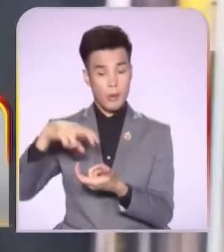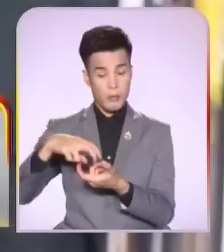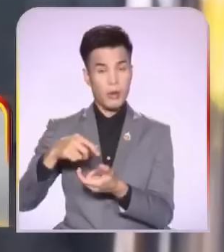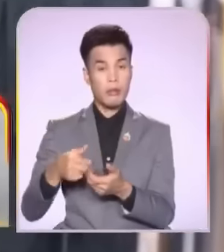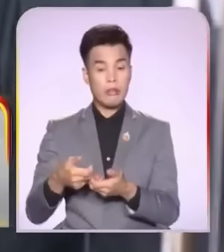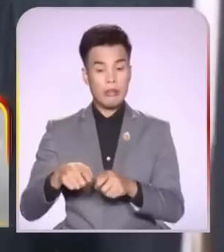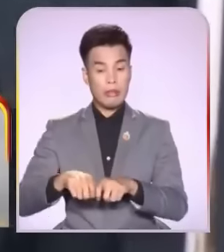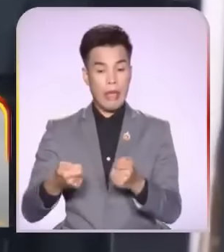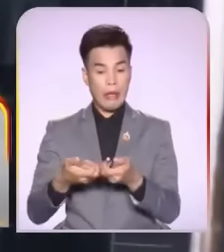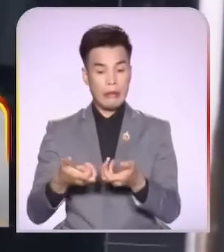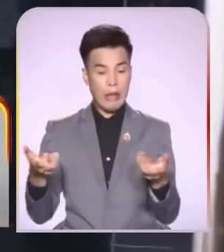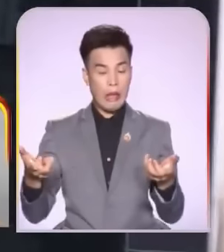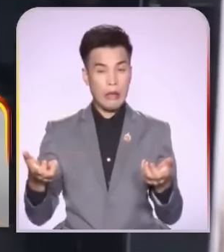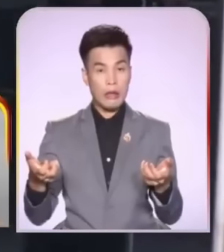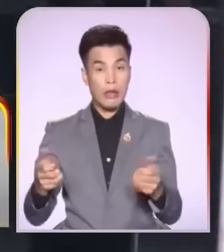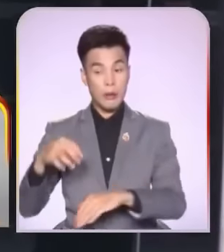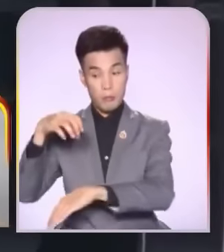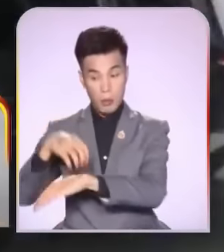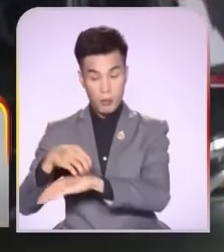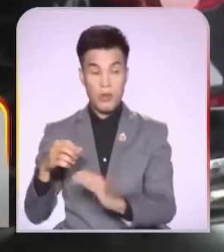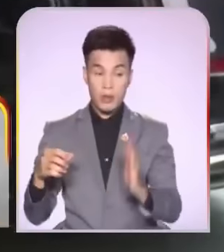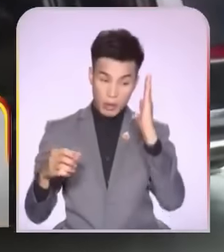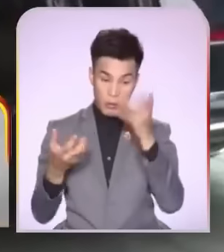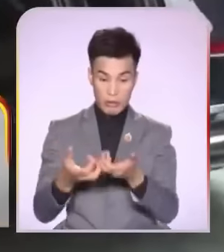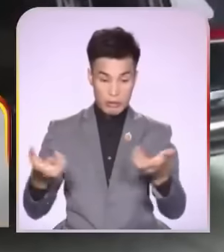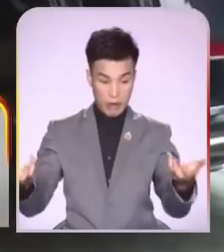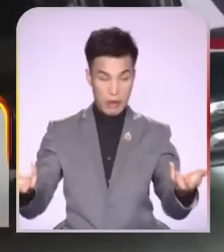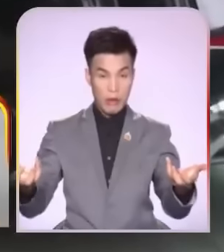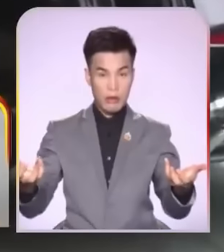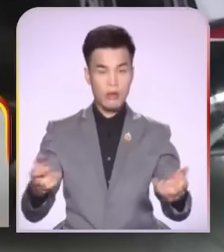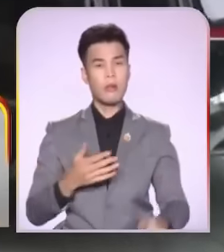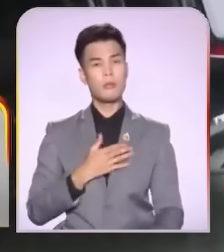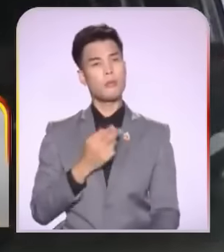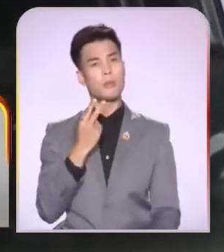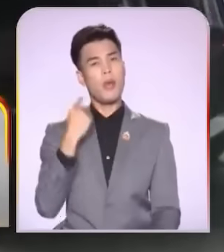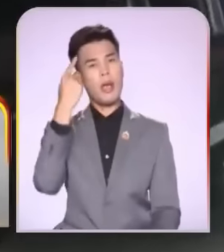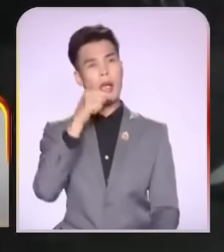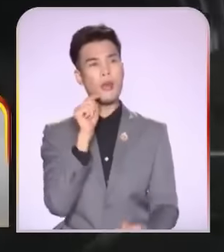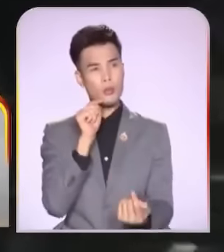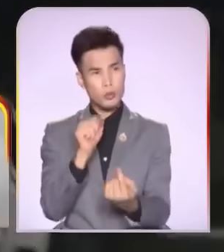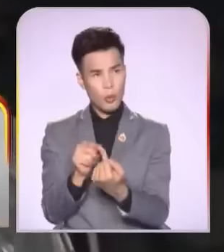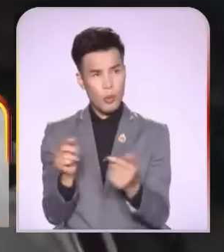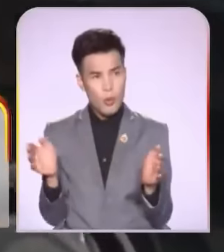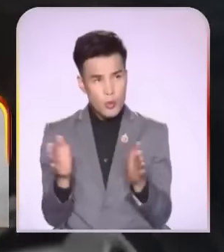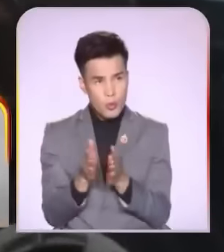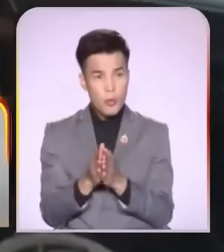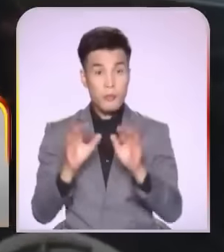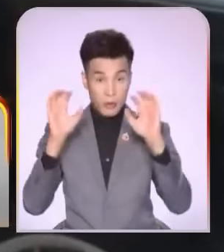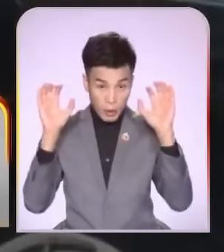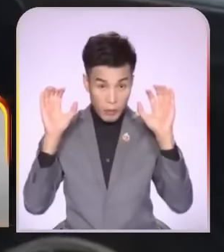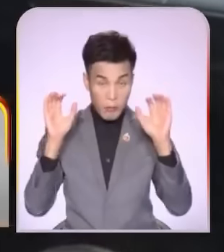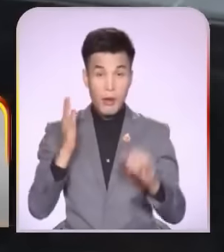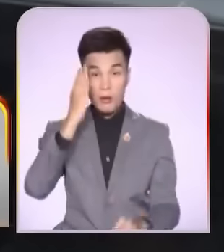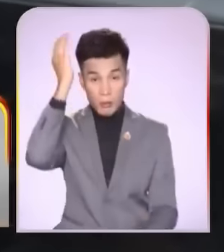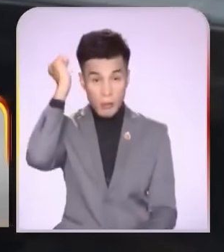เนี่ยแตกเป็นสองฝ่ายระหว่างพลเอกประวิตรกับร้อยเอกธรรมนัสมองว่าใครจะเหมาะสมที่จะร่วมงานกับรัฐบาลของนาง